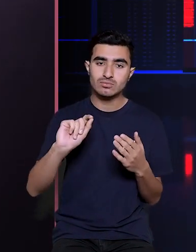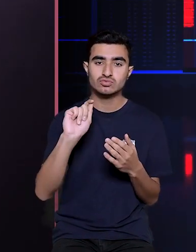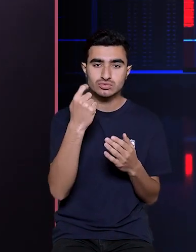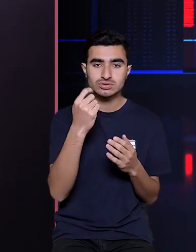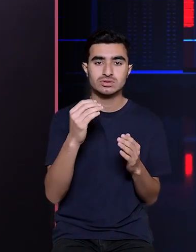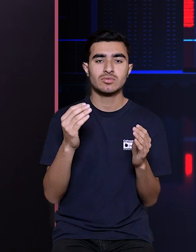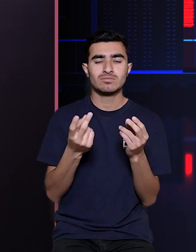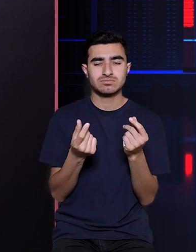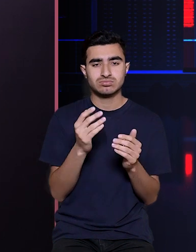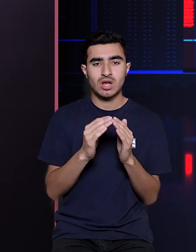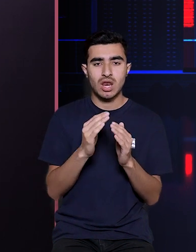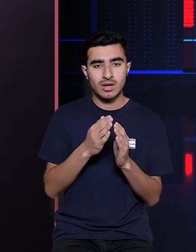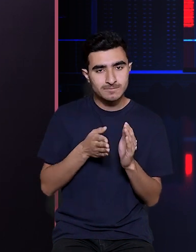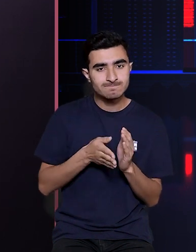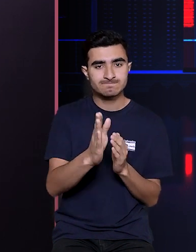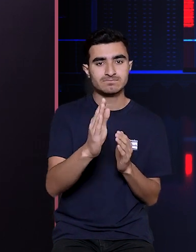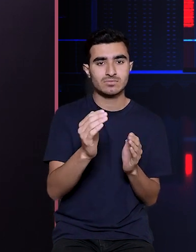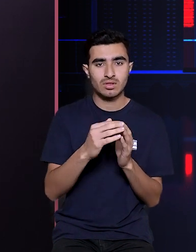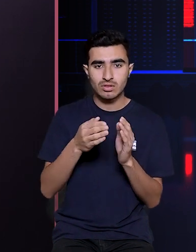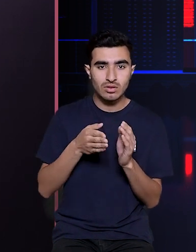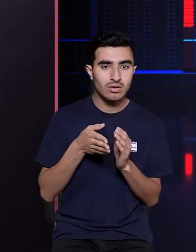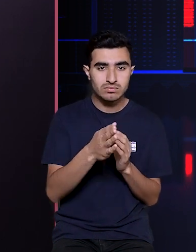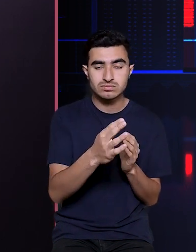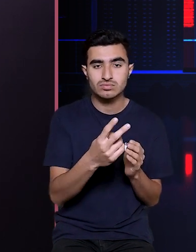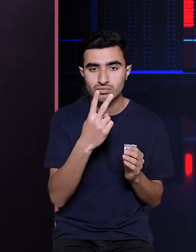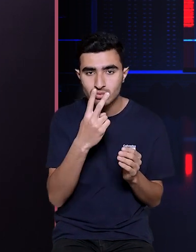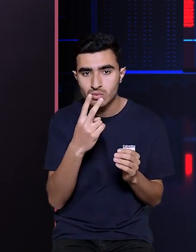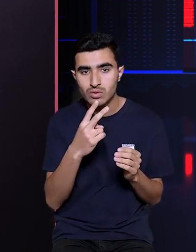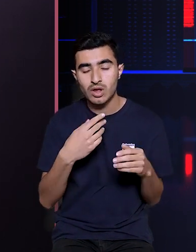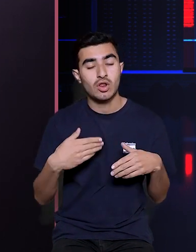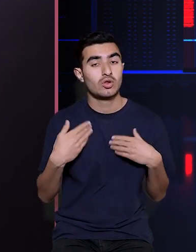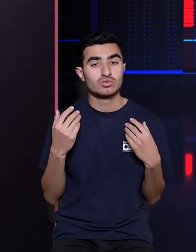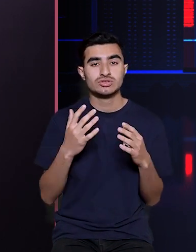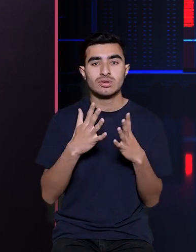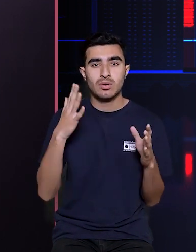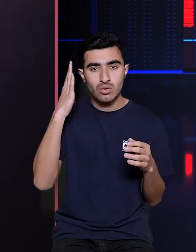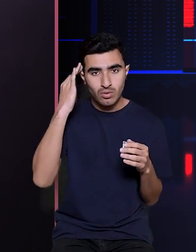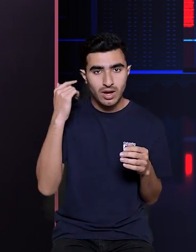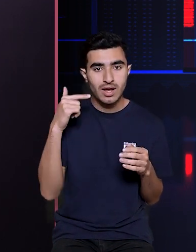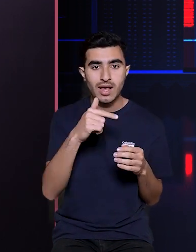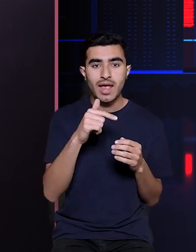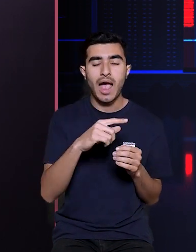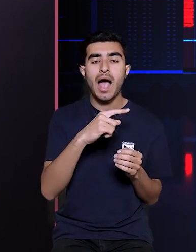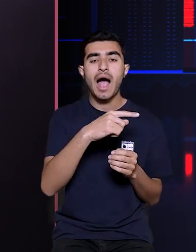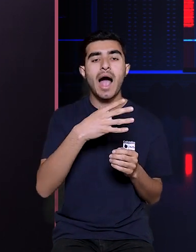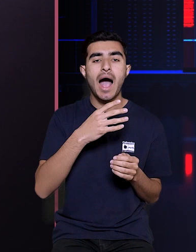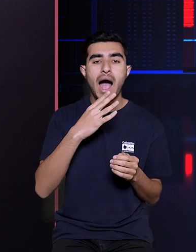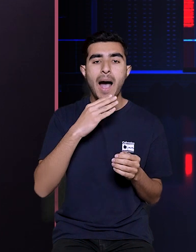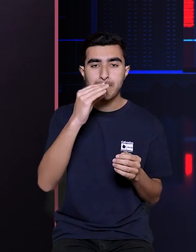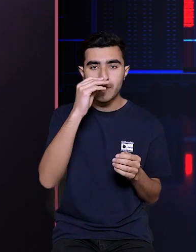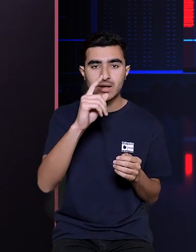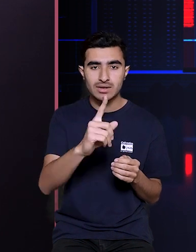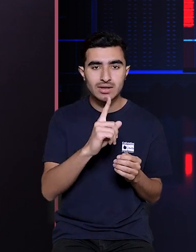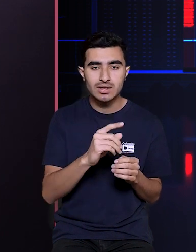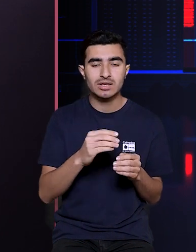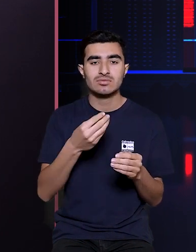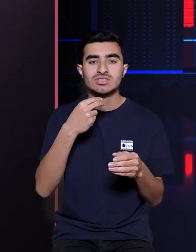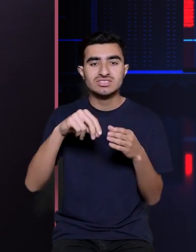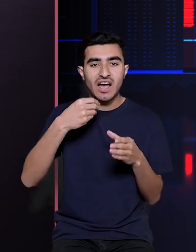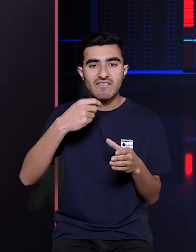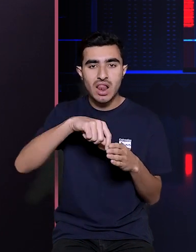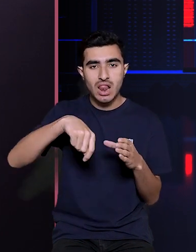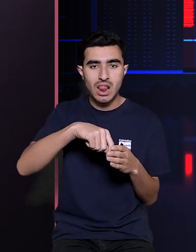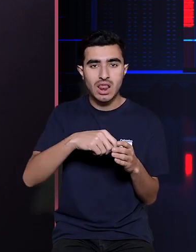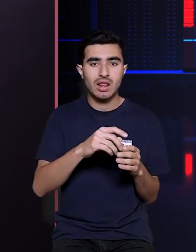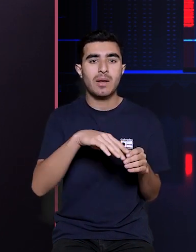हुई जब उसने देखा कि उसके लिए उसकी माँ ने चने का पुलाव रखा है, जो दाता दरबार के लंगर से आया था।